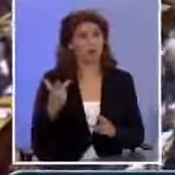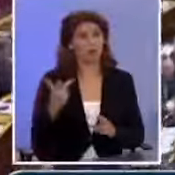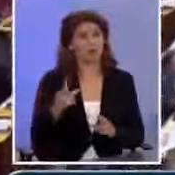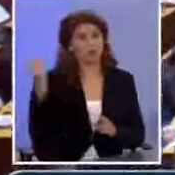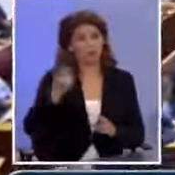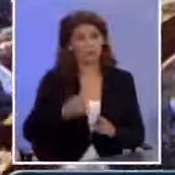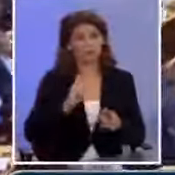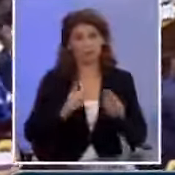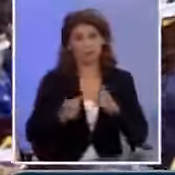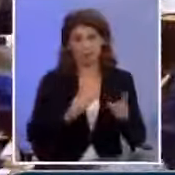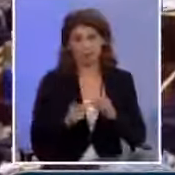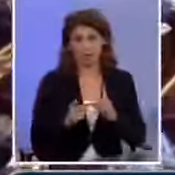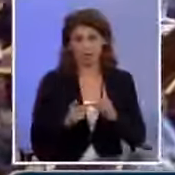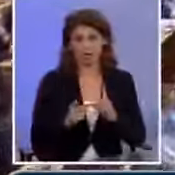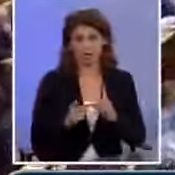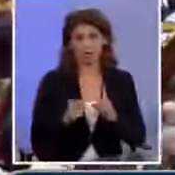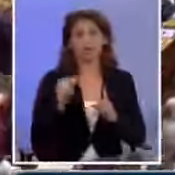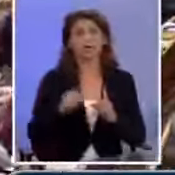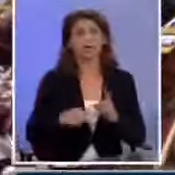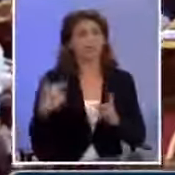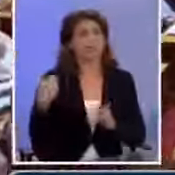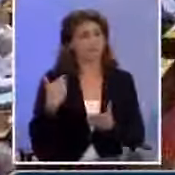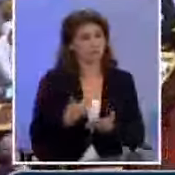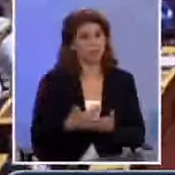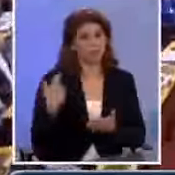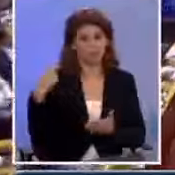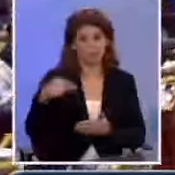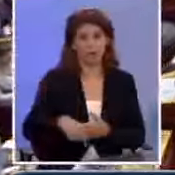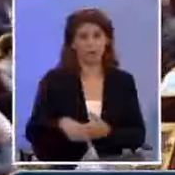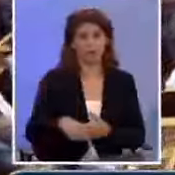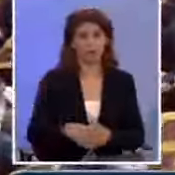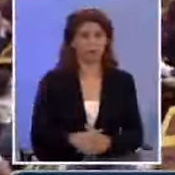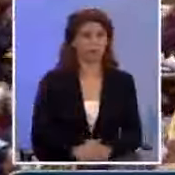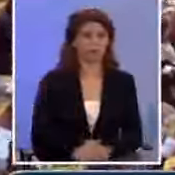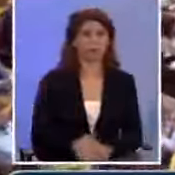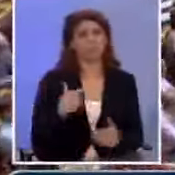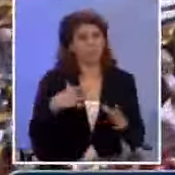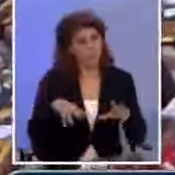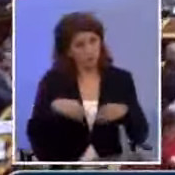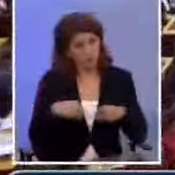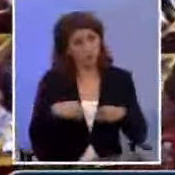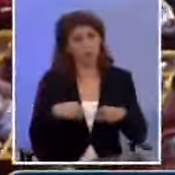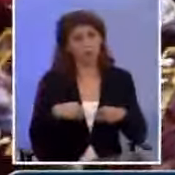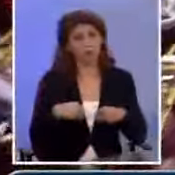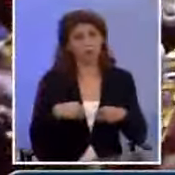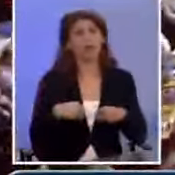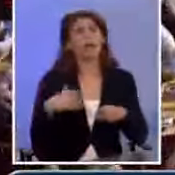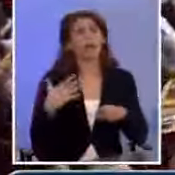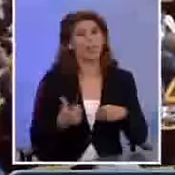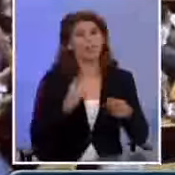της συμφωνίας στην οποία κληθήκαμε να συνομολογήσουμε θα